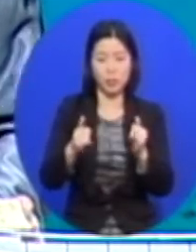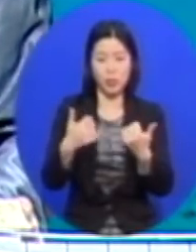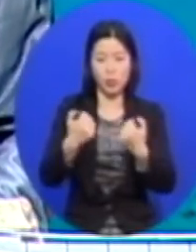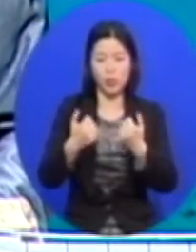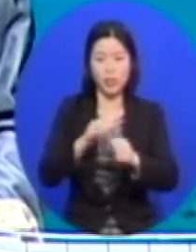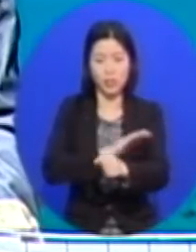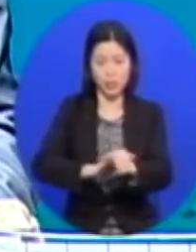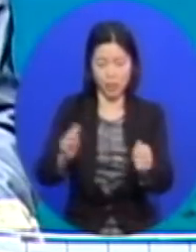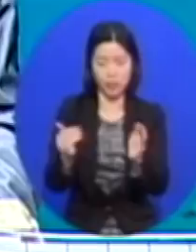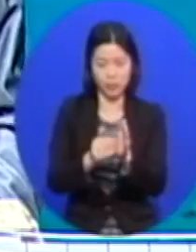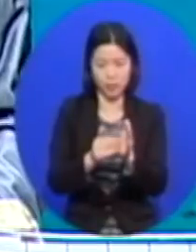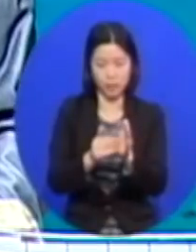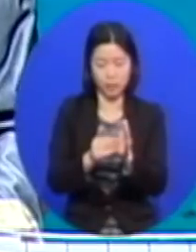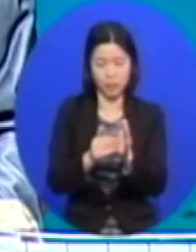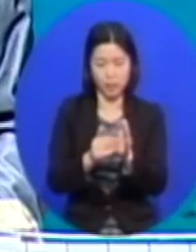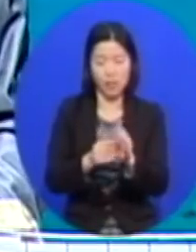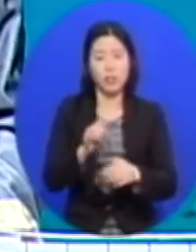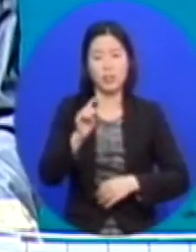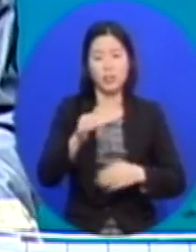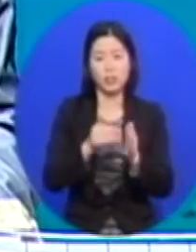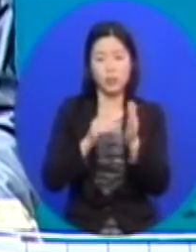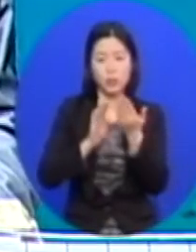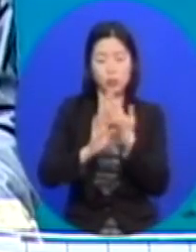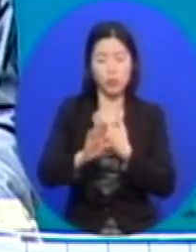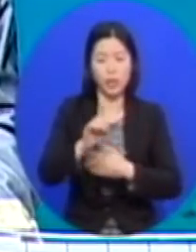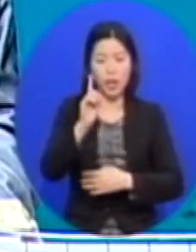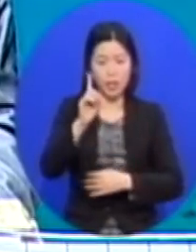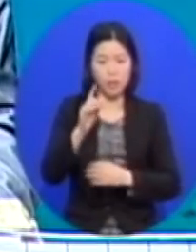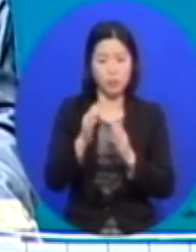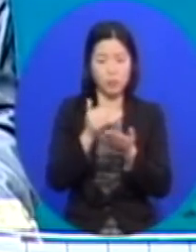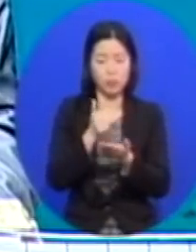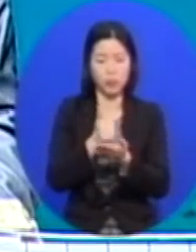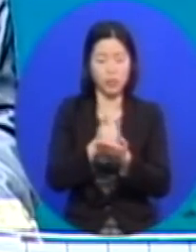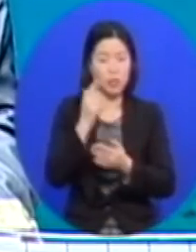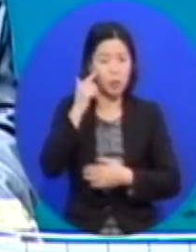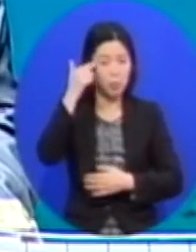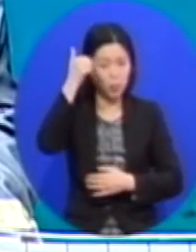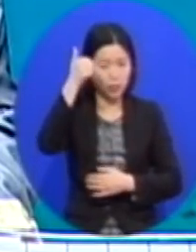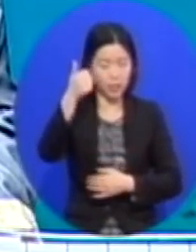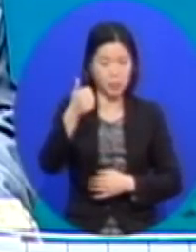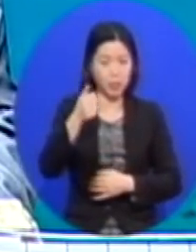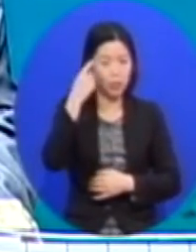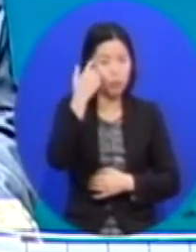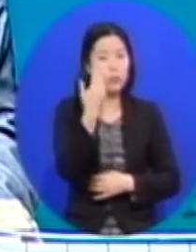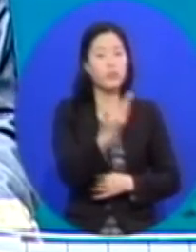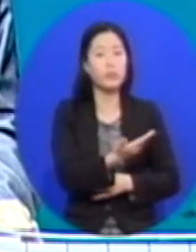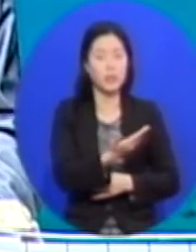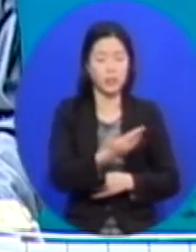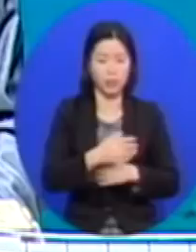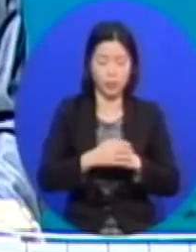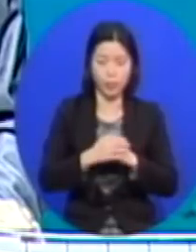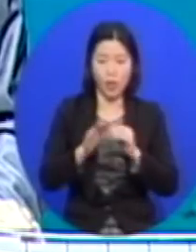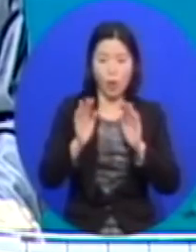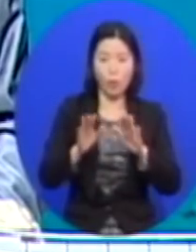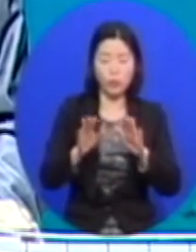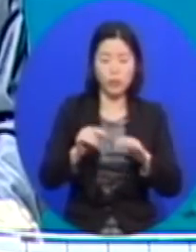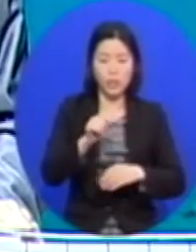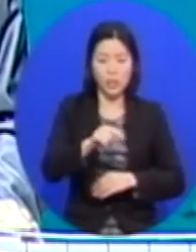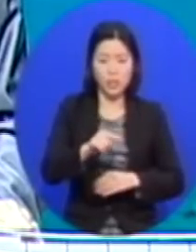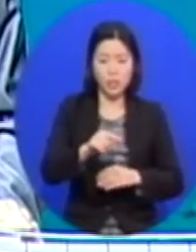회의가 끝나고 난 다음에 한 분이 목사님에게 질문을 했습니다 목사님 오늘 이